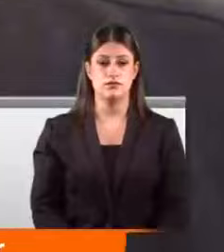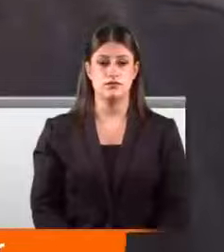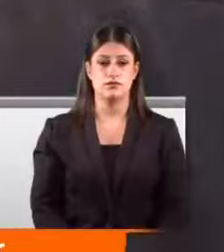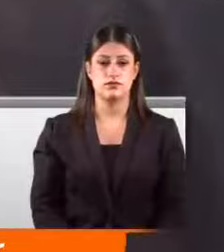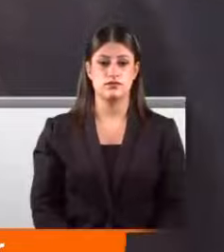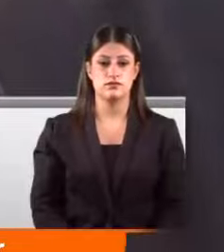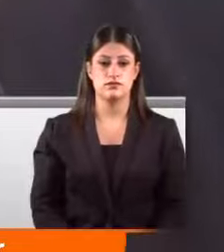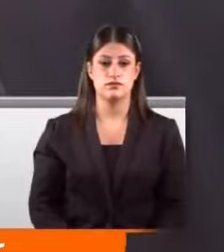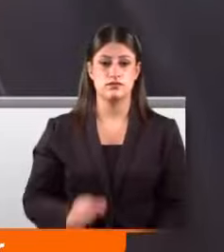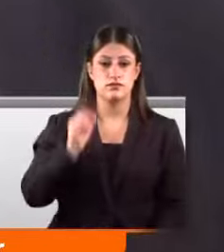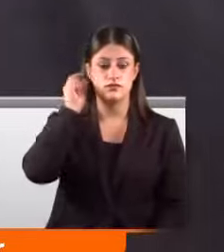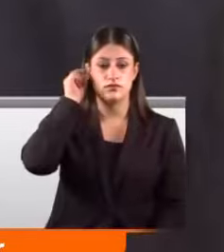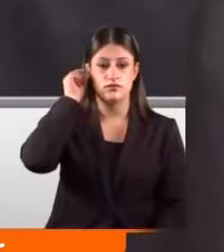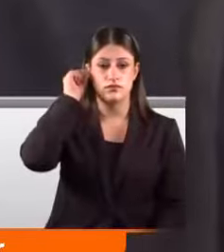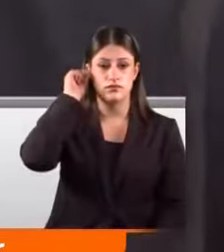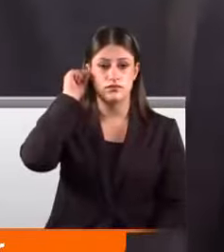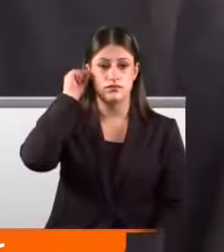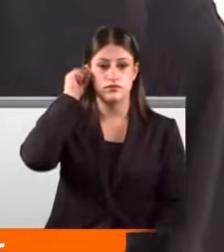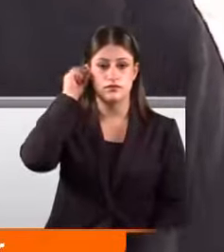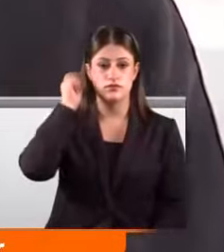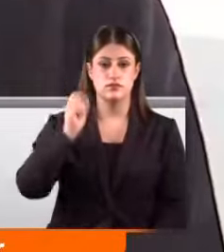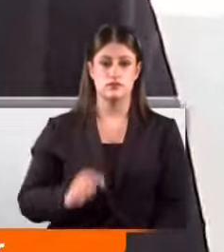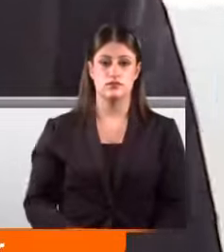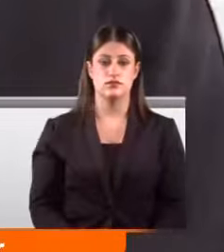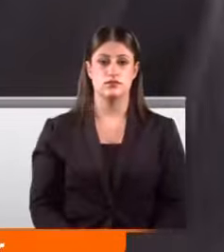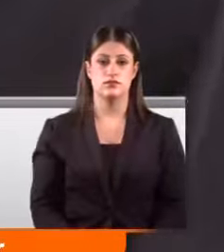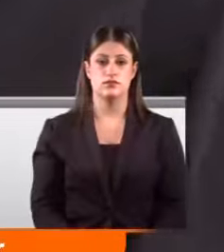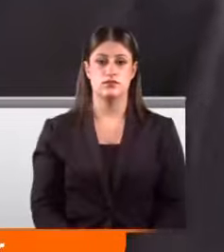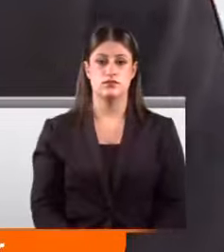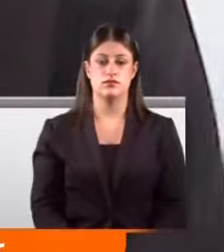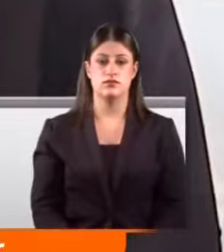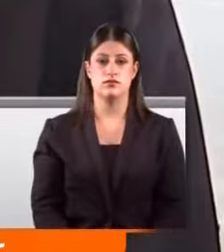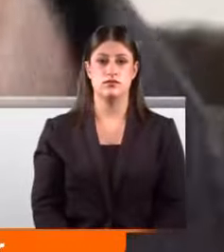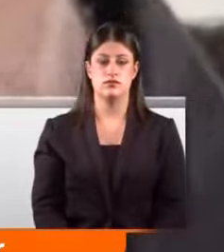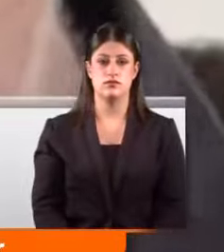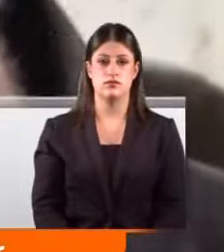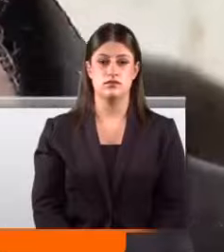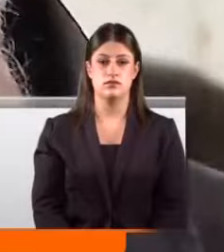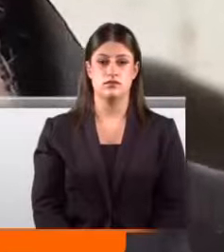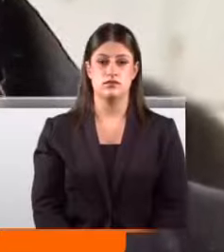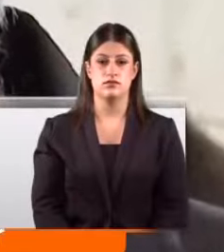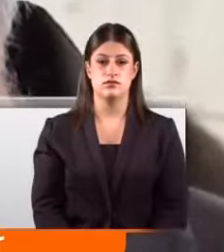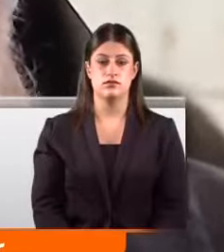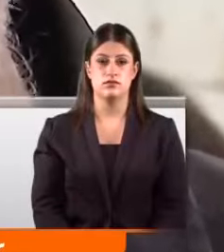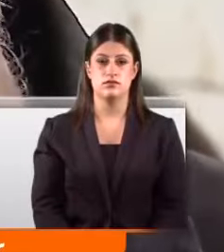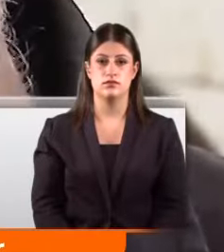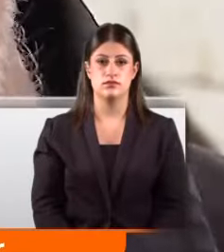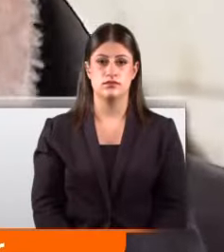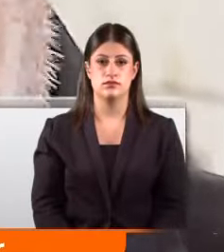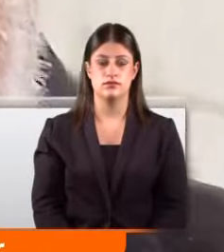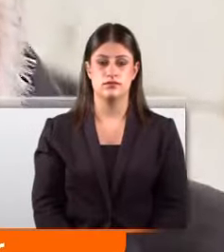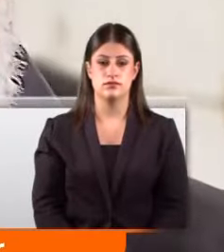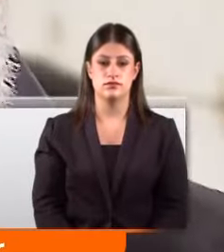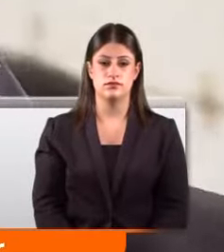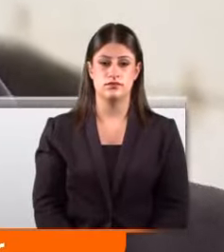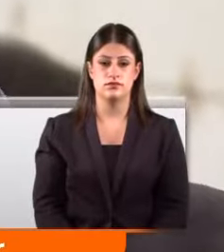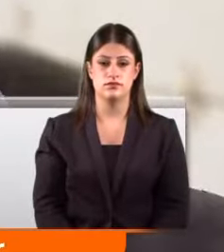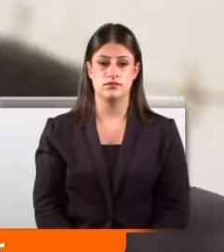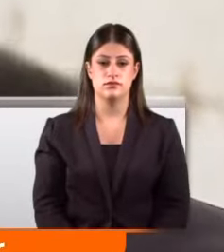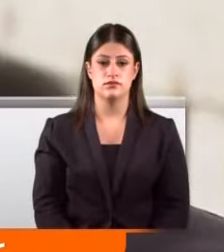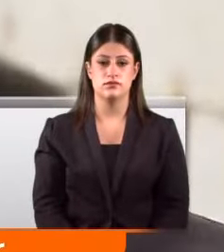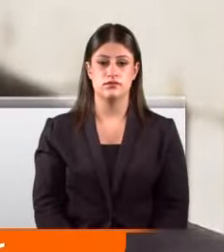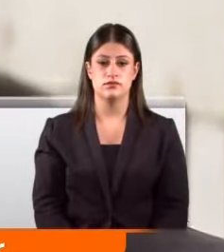Hangi kul abisini kaybedip de ne hissederse, ne duyuyorsa ben de onu hissediyorum. Kolay değil. Kolay değil.